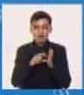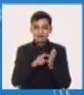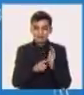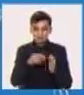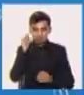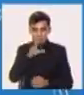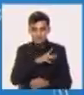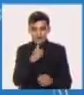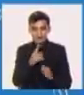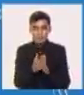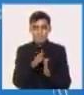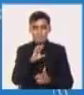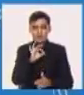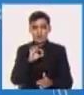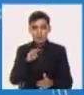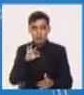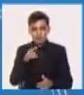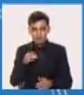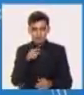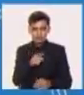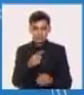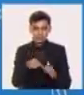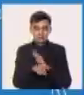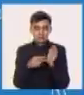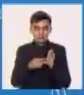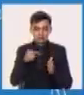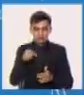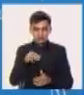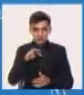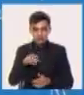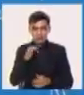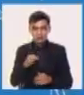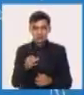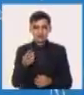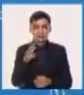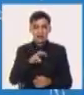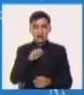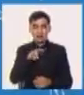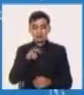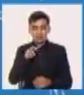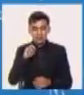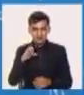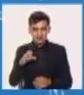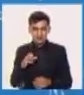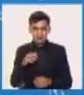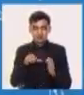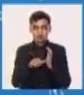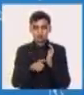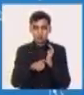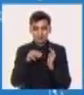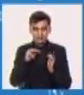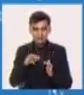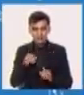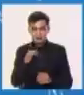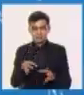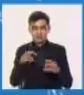рабочую тетрадь по биологии, которая стоит 1000 тенге. Еще 3 атласа по 600 тенге. Лабораторные по 5 предметам будут 2000